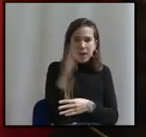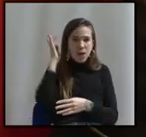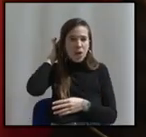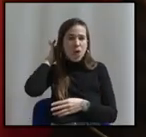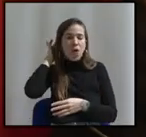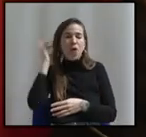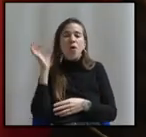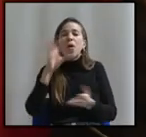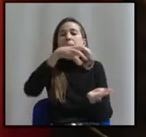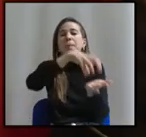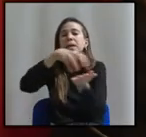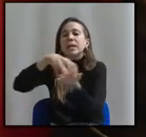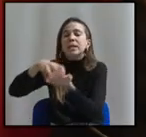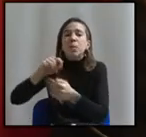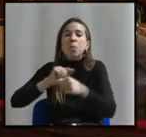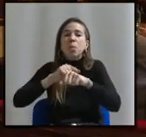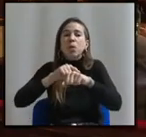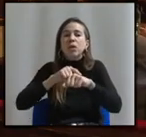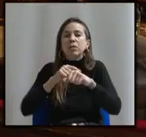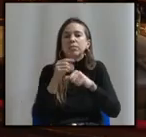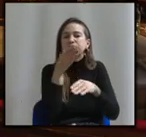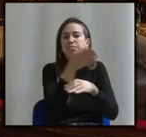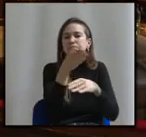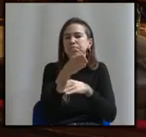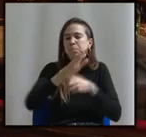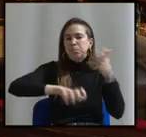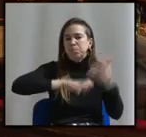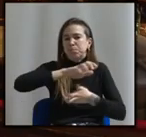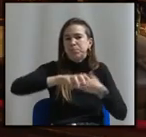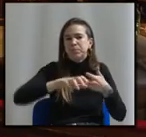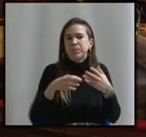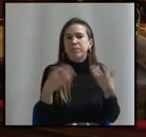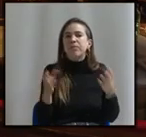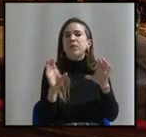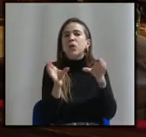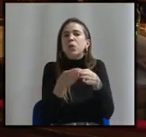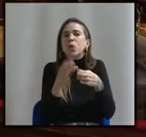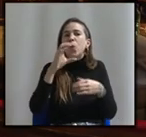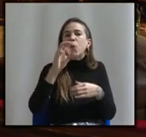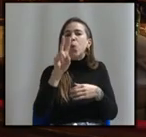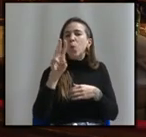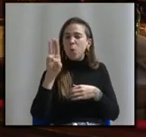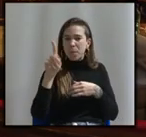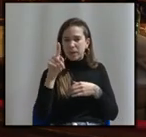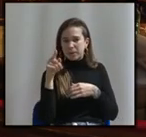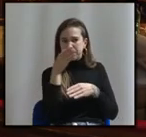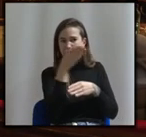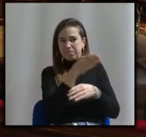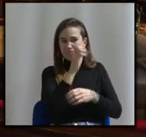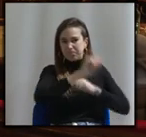partit polític a tot Catalunya, són els membres de la CUP. Per tant, no sé quines lliçons ens han de venir a